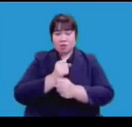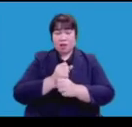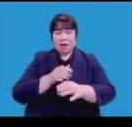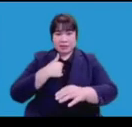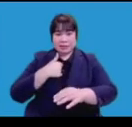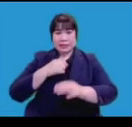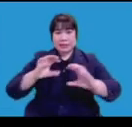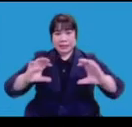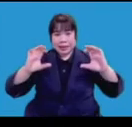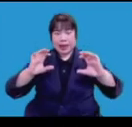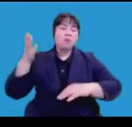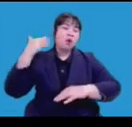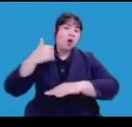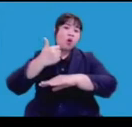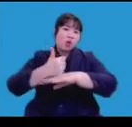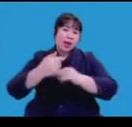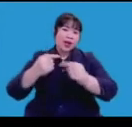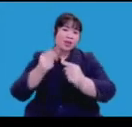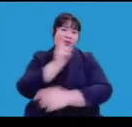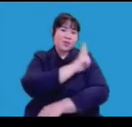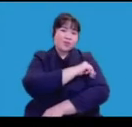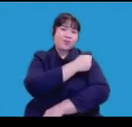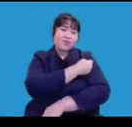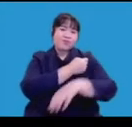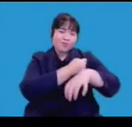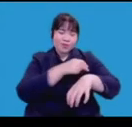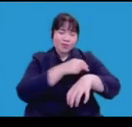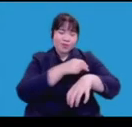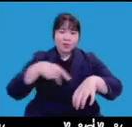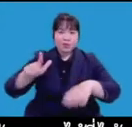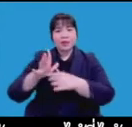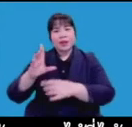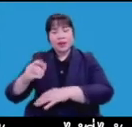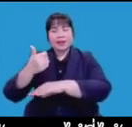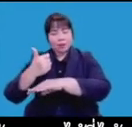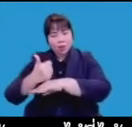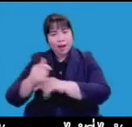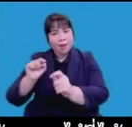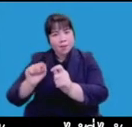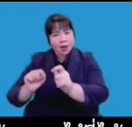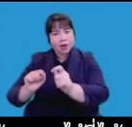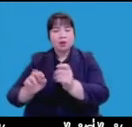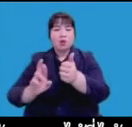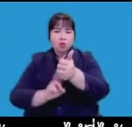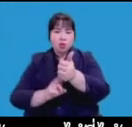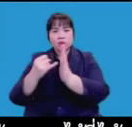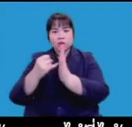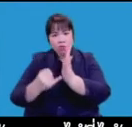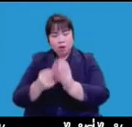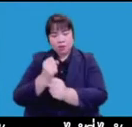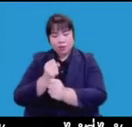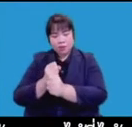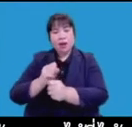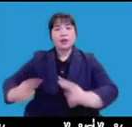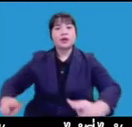ครับตั้งแต่เป็นหัวหน้าสถานีนามัยเป็นปลัดอำเภอเป็นนายอำเภอเป็นปลัดจังหวัดเป็นรองผู้ว่าการจังหวัดเป็นที่ปรึกษ